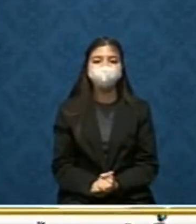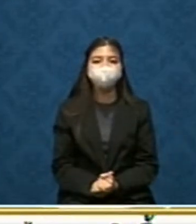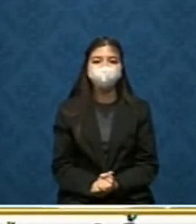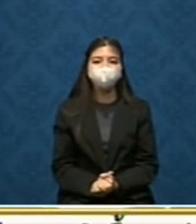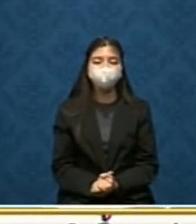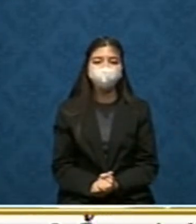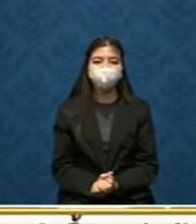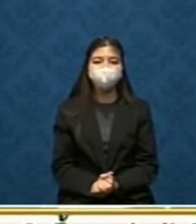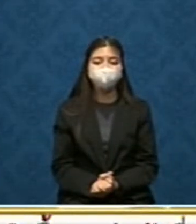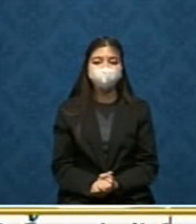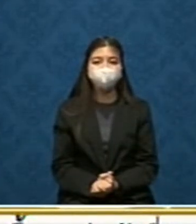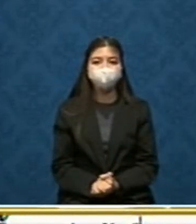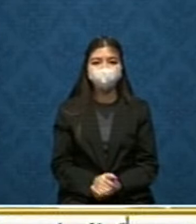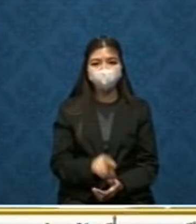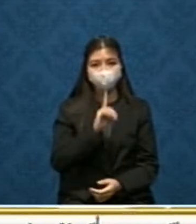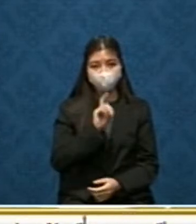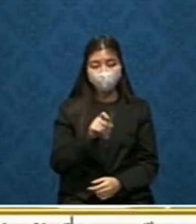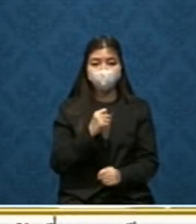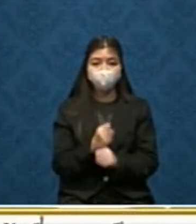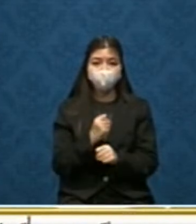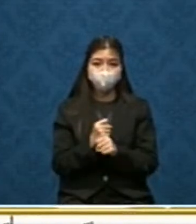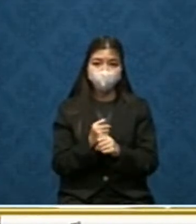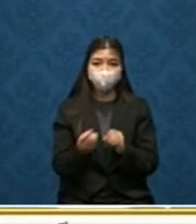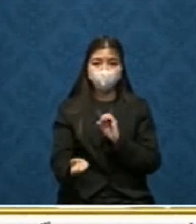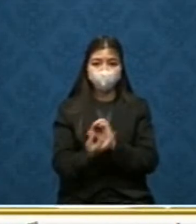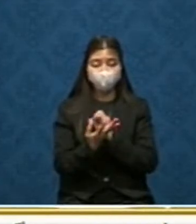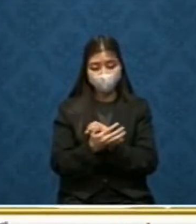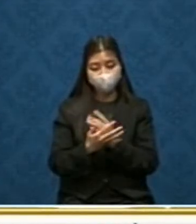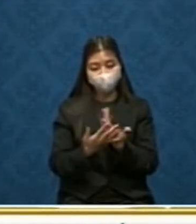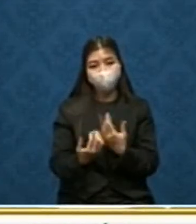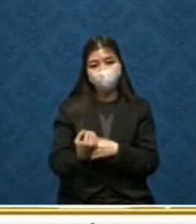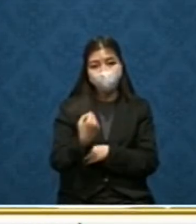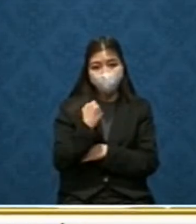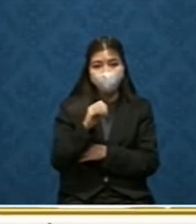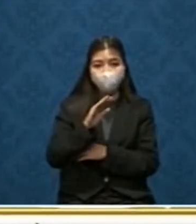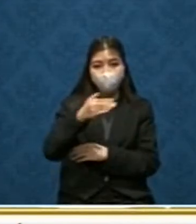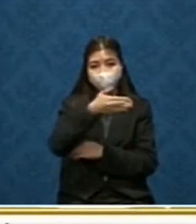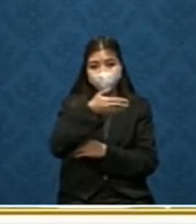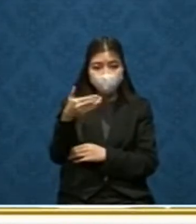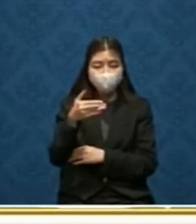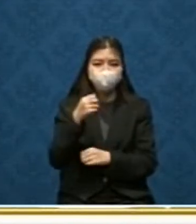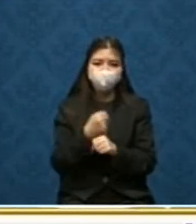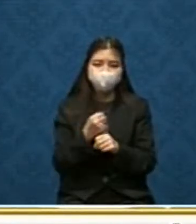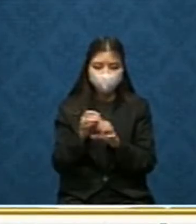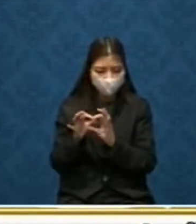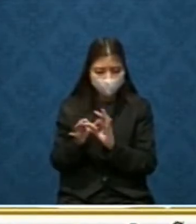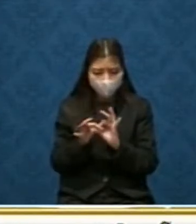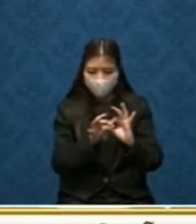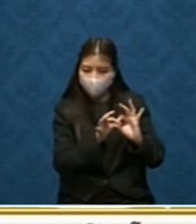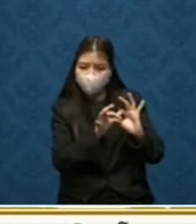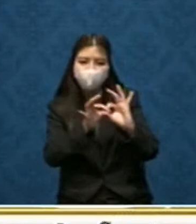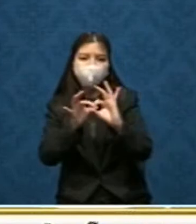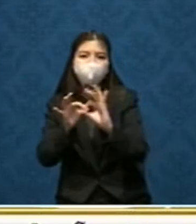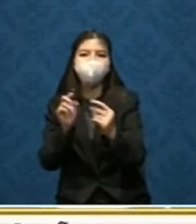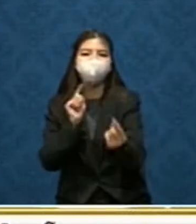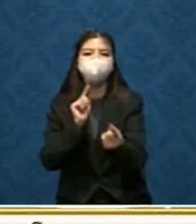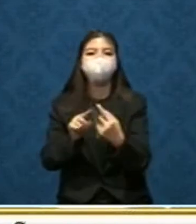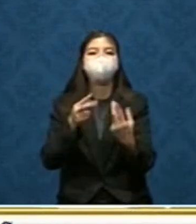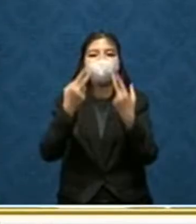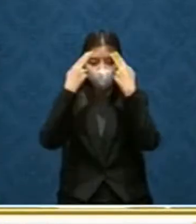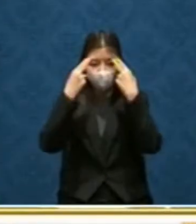ไรกรข้ามชาติ ที่ขยาวความมนคงของประเทศ กลมนี้ ถามไปทำมนโยงกัผนำสสของประเทศ